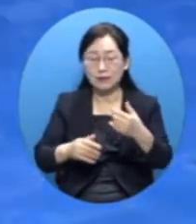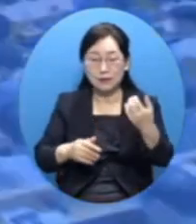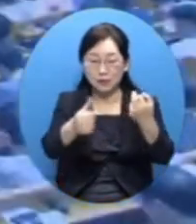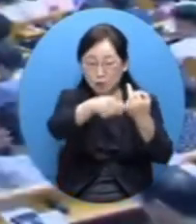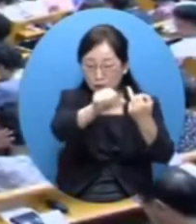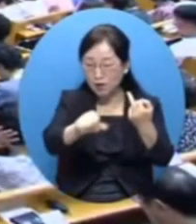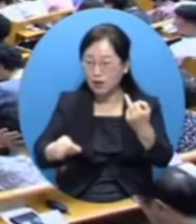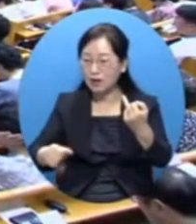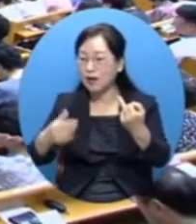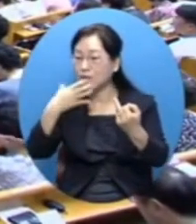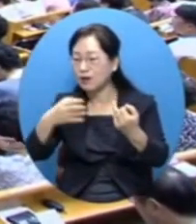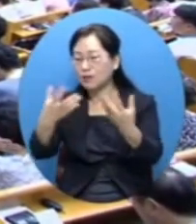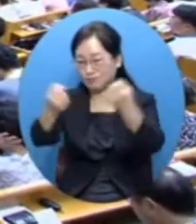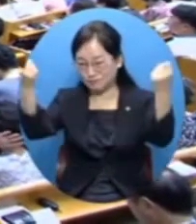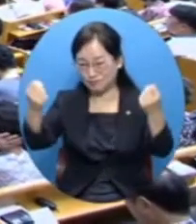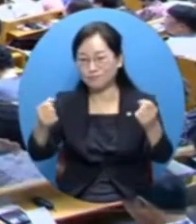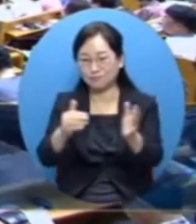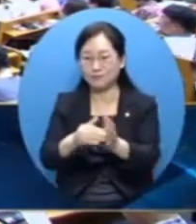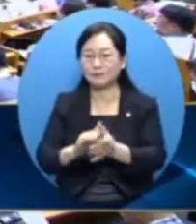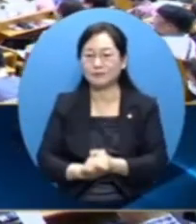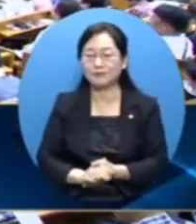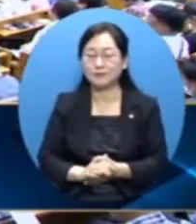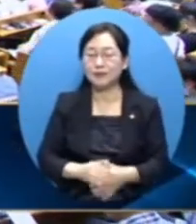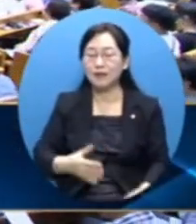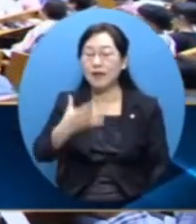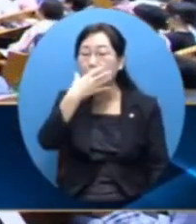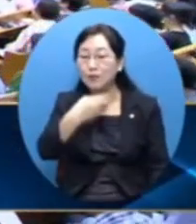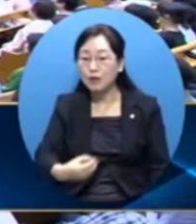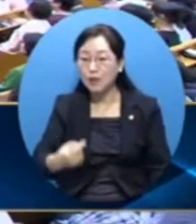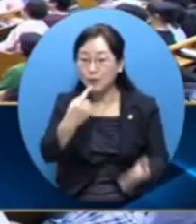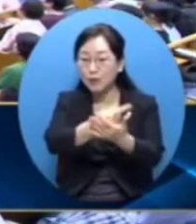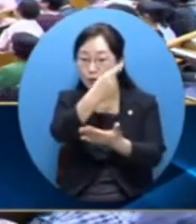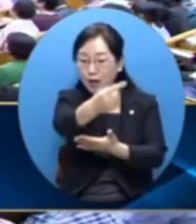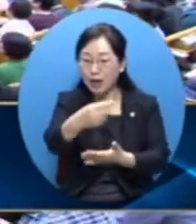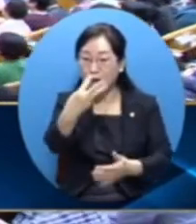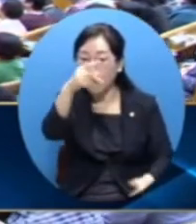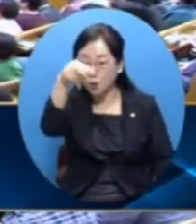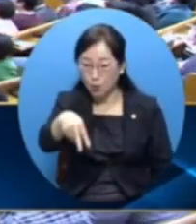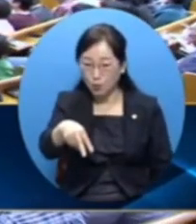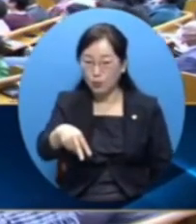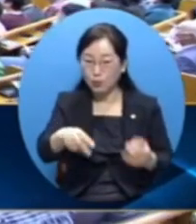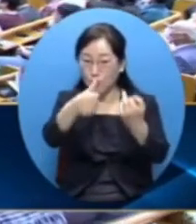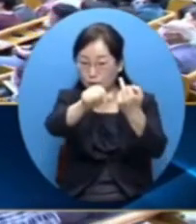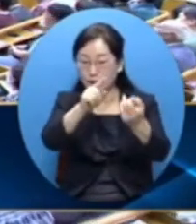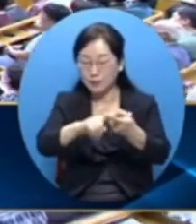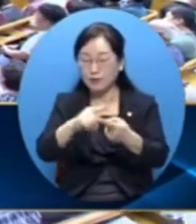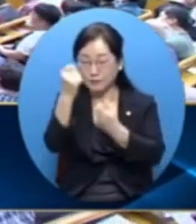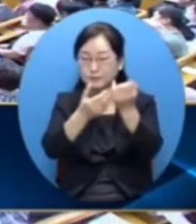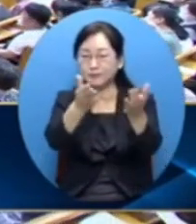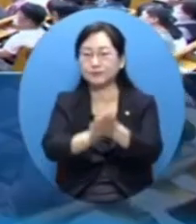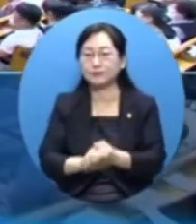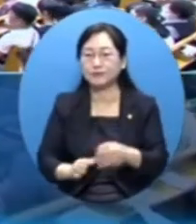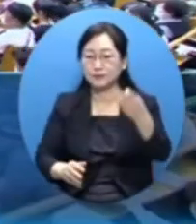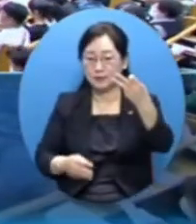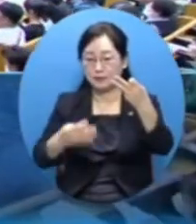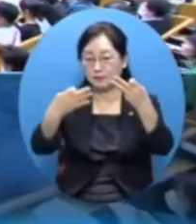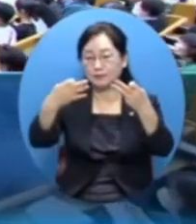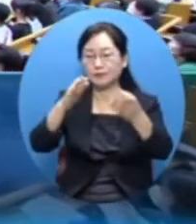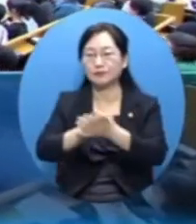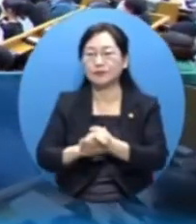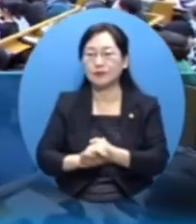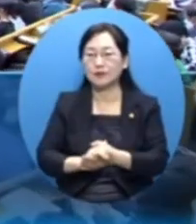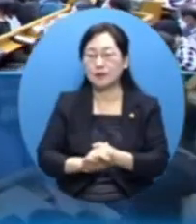롯이 그를 떠나게 됩니다 아 아브라함을 떠난 로에 대해서 이제 성경 말씀합니다 13장 14절입니다 롯이